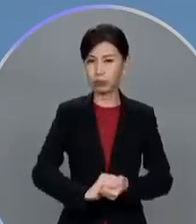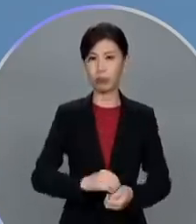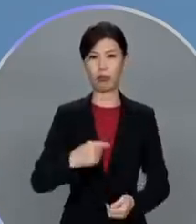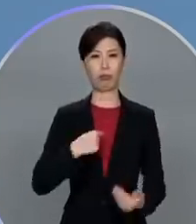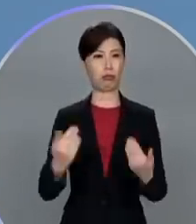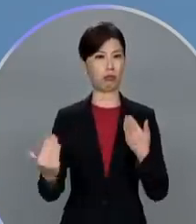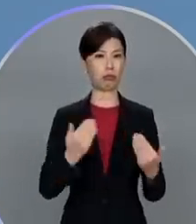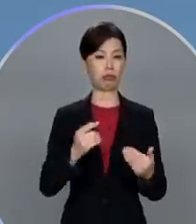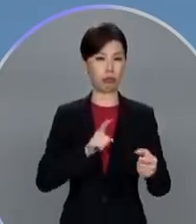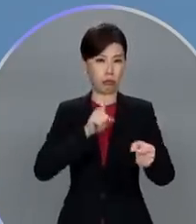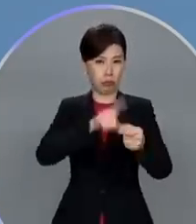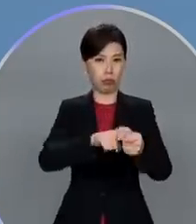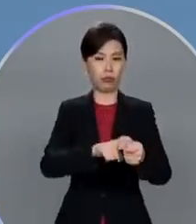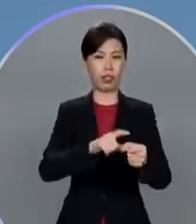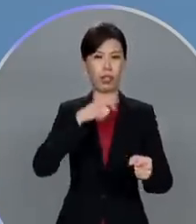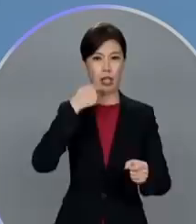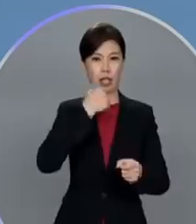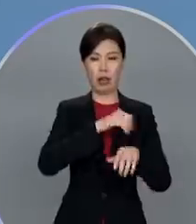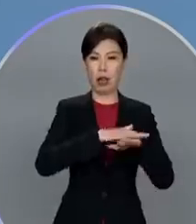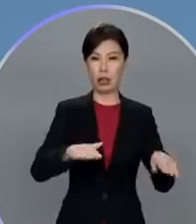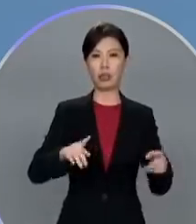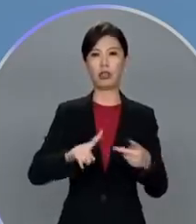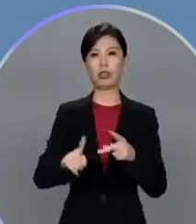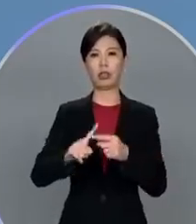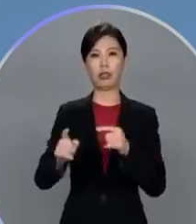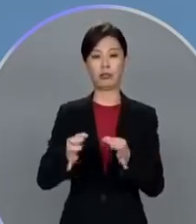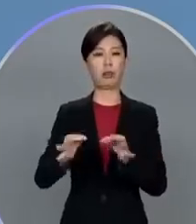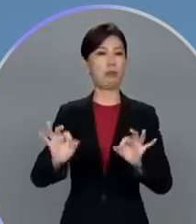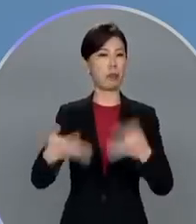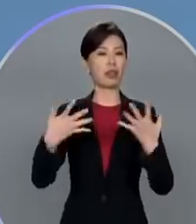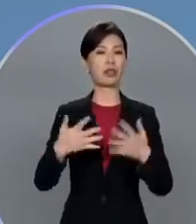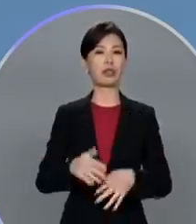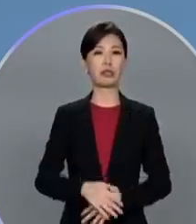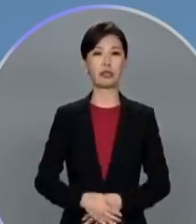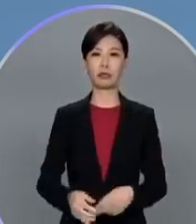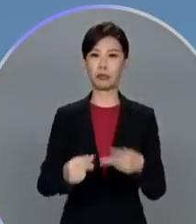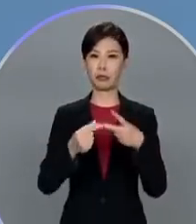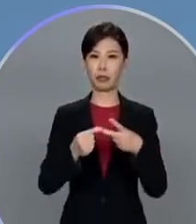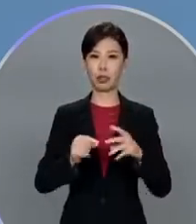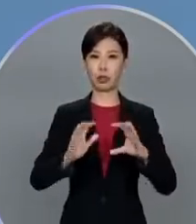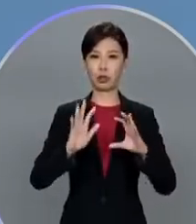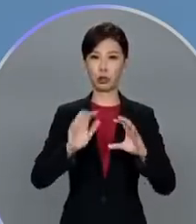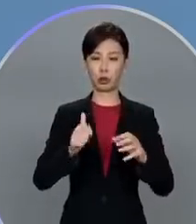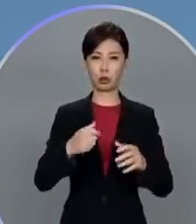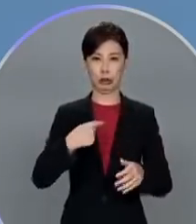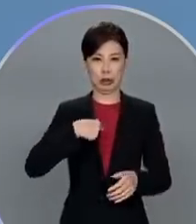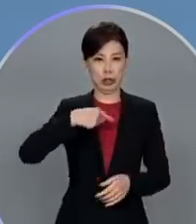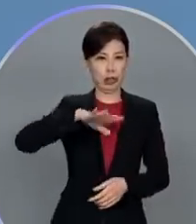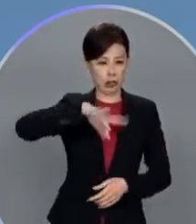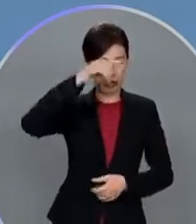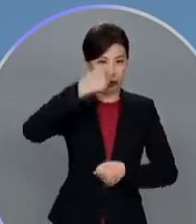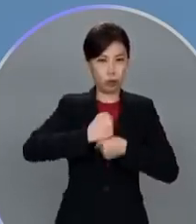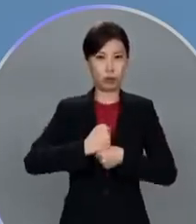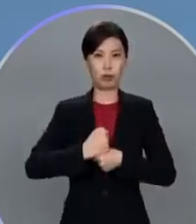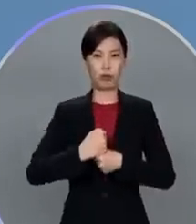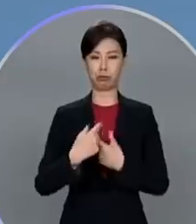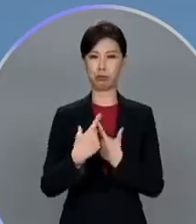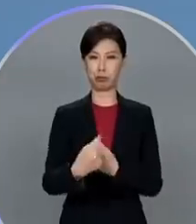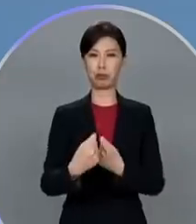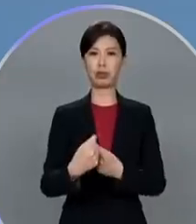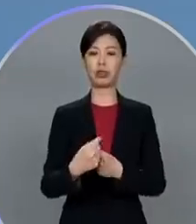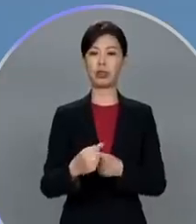清楚，台湾安全，人民有钱。第二，总统要以身作则，不贪不